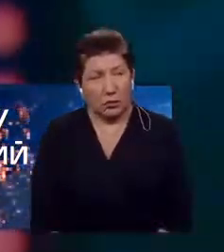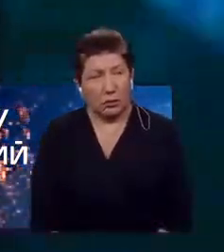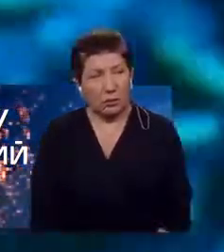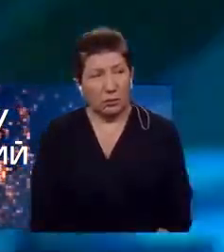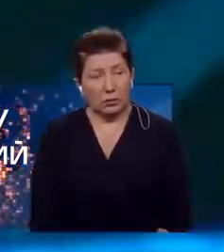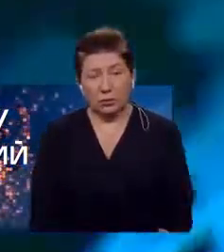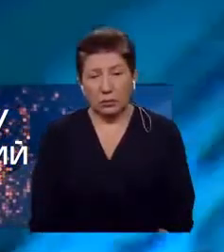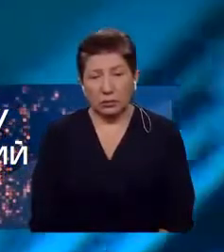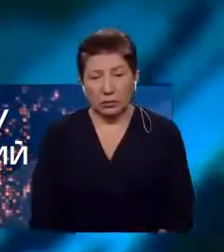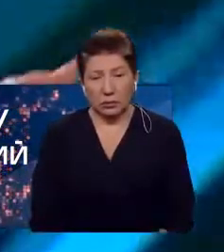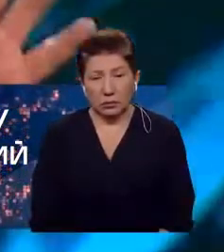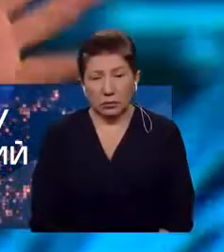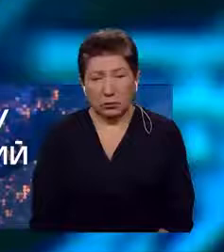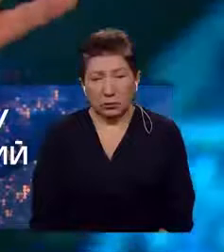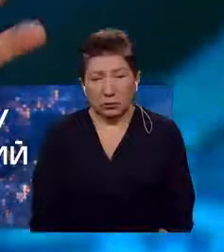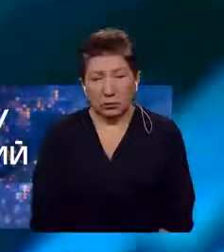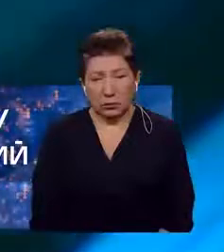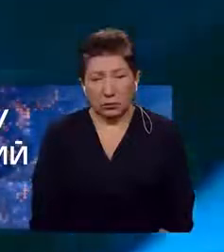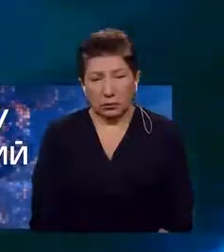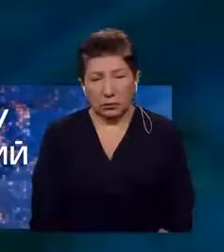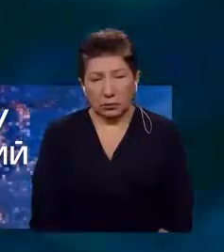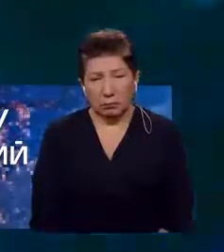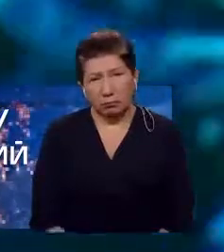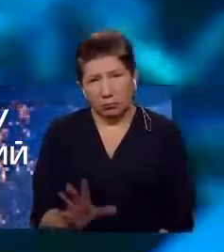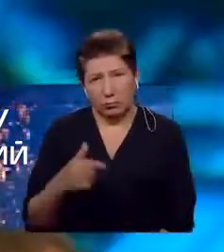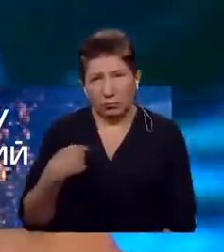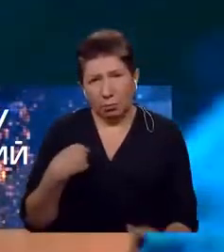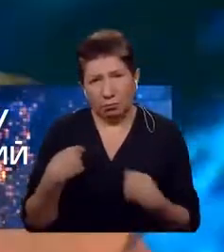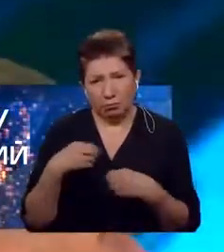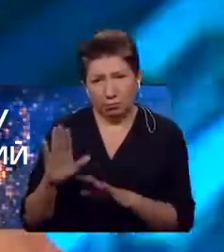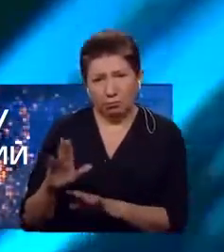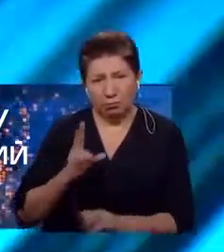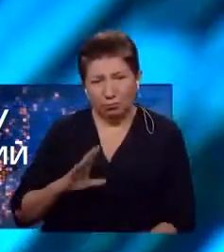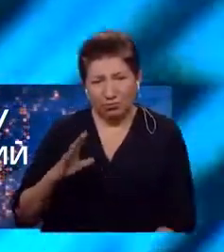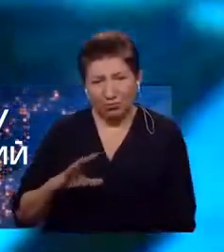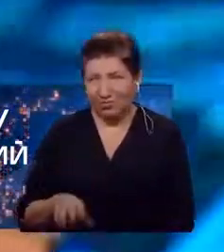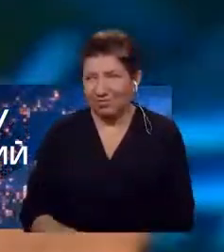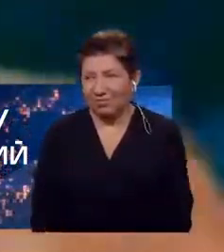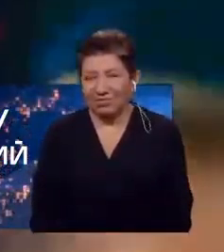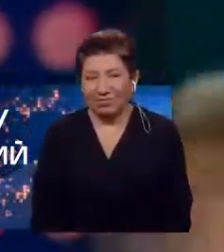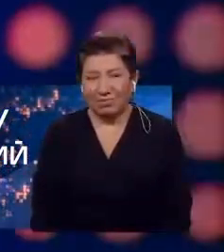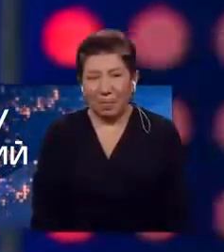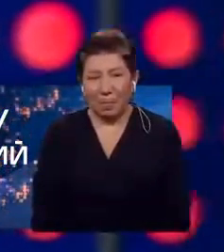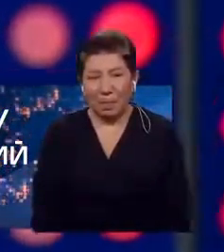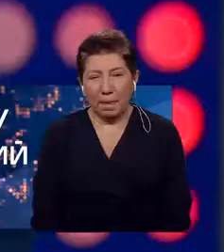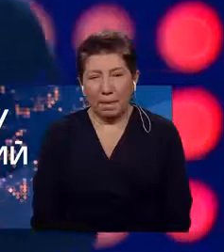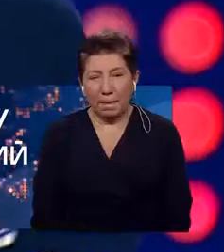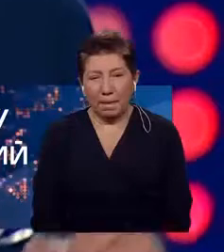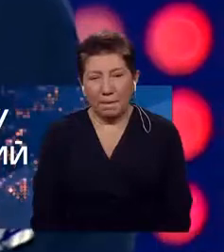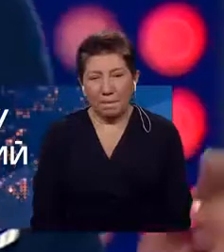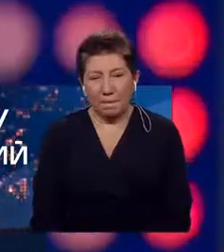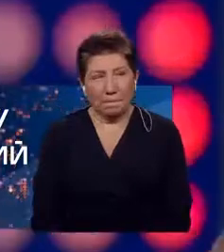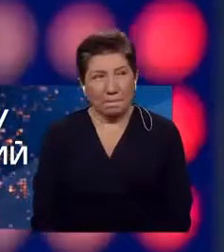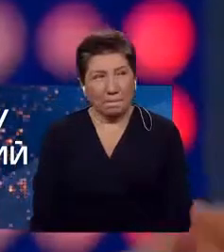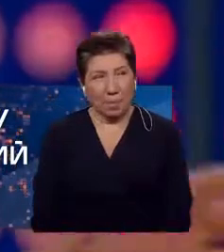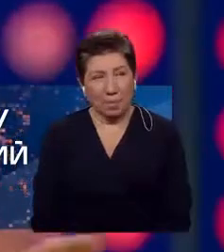будь ласка, цю рекламу. Пан Коболєв, помучайтесь одну хвилинку. Я звик зараз. Давно. Значить, і у